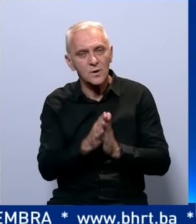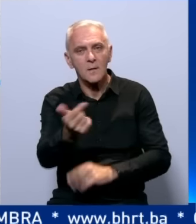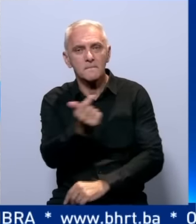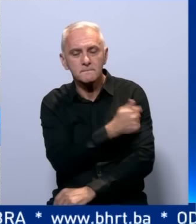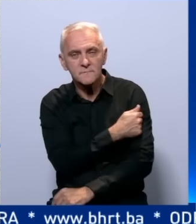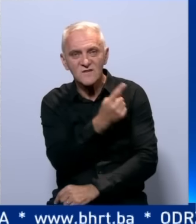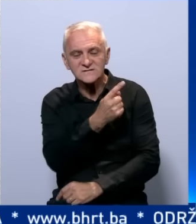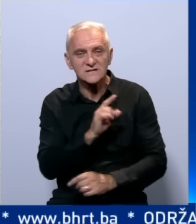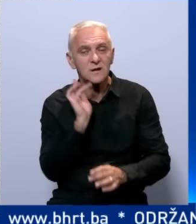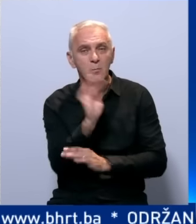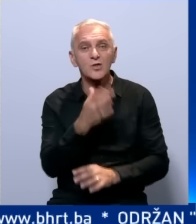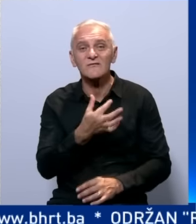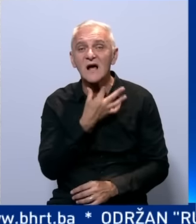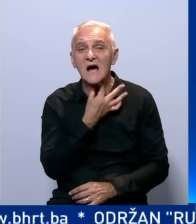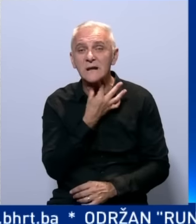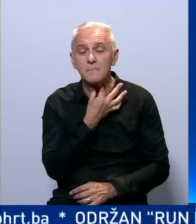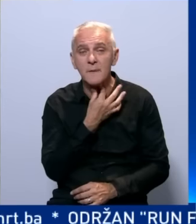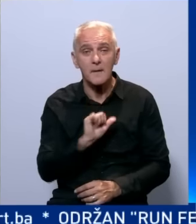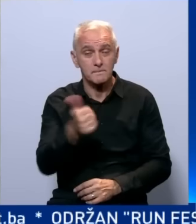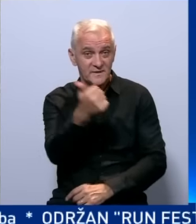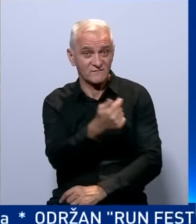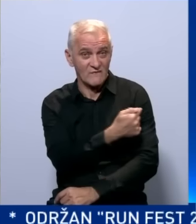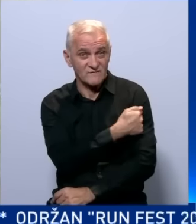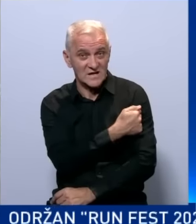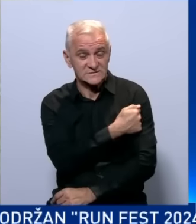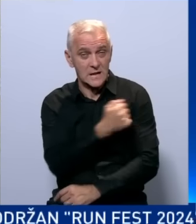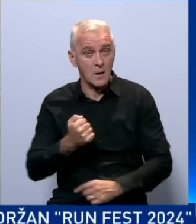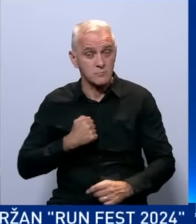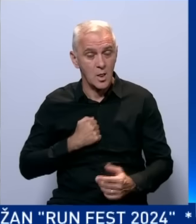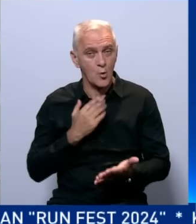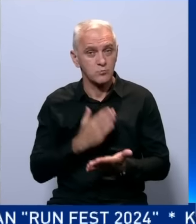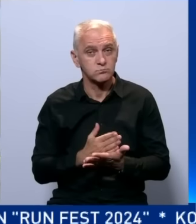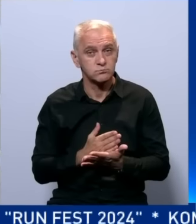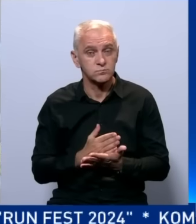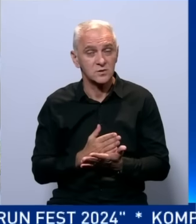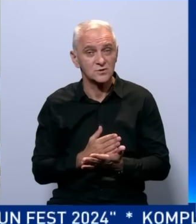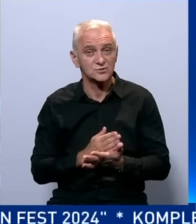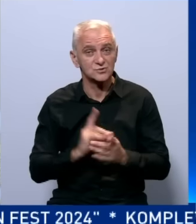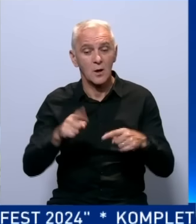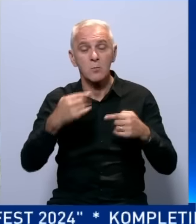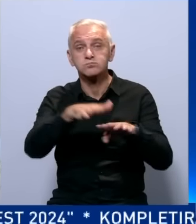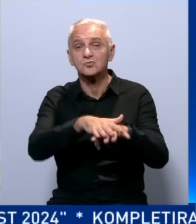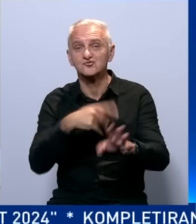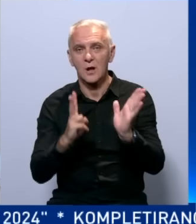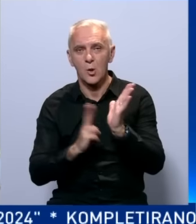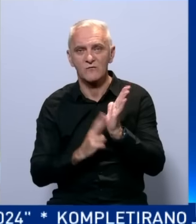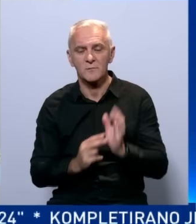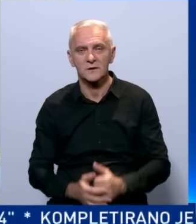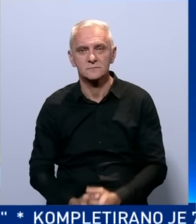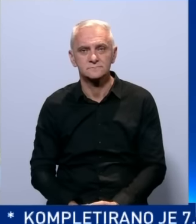protiv gripa. Prve vakcine u Banjalučkom domu zdravlja bit će dostupne početkom novembra.